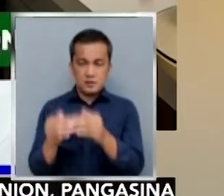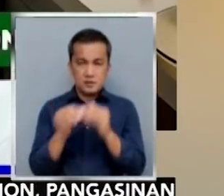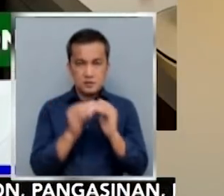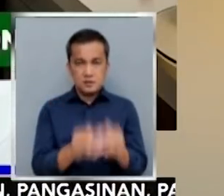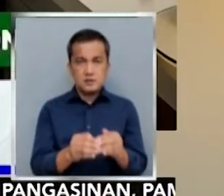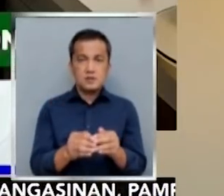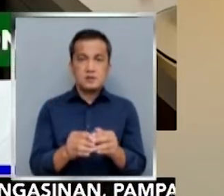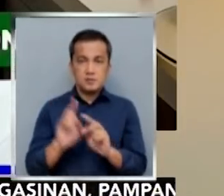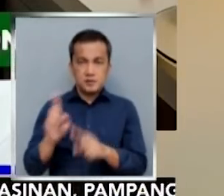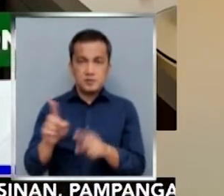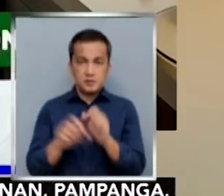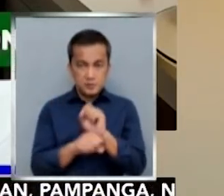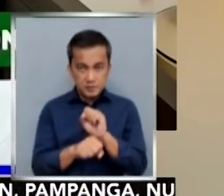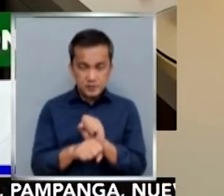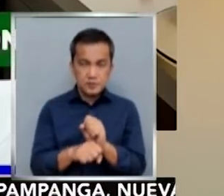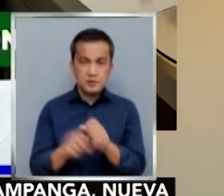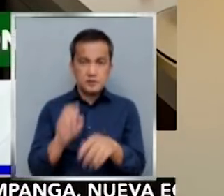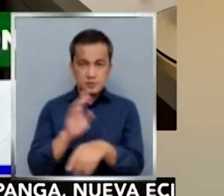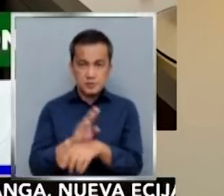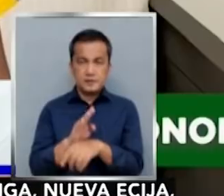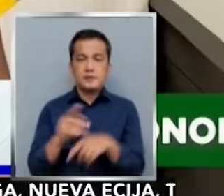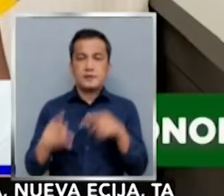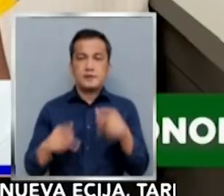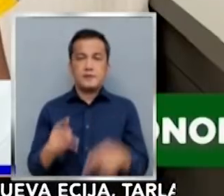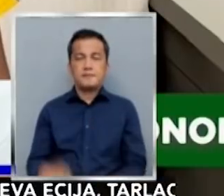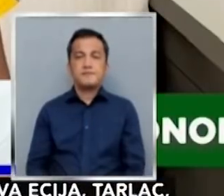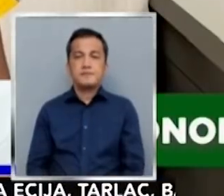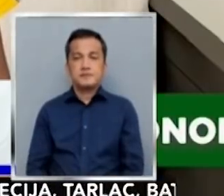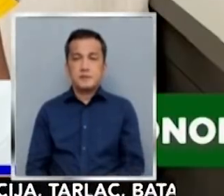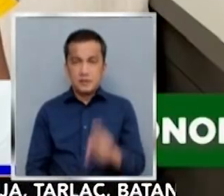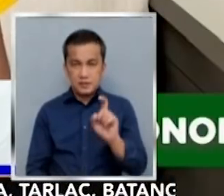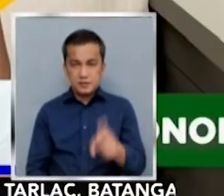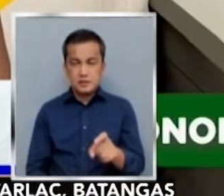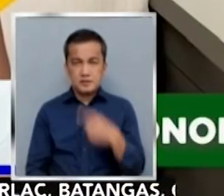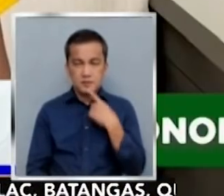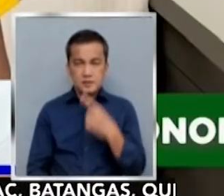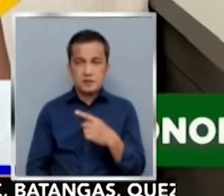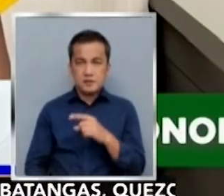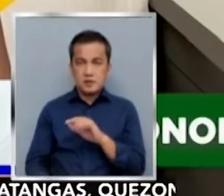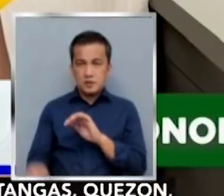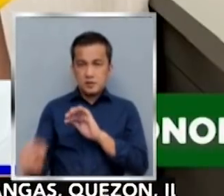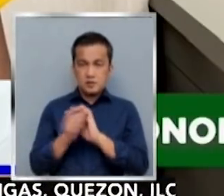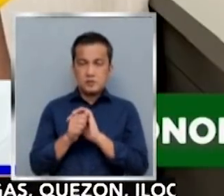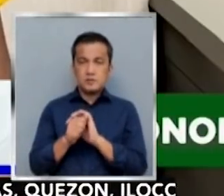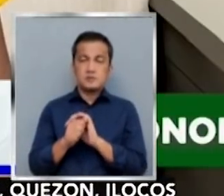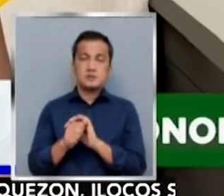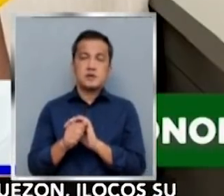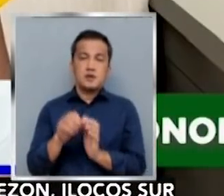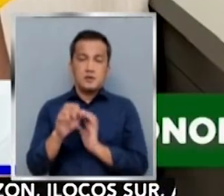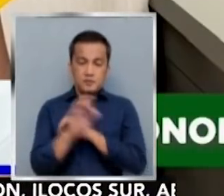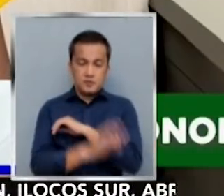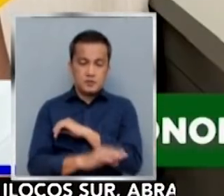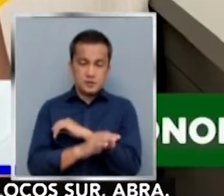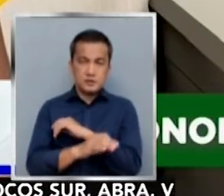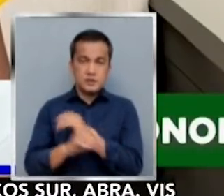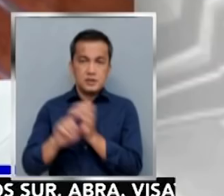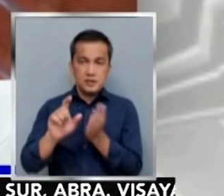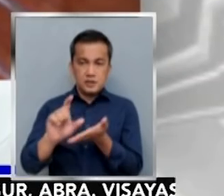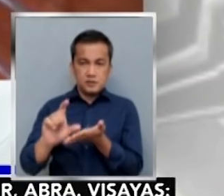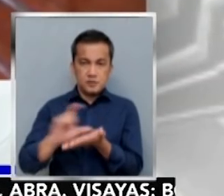at makapagnegosyo ang mga tao. Dapat din daw makaakit ng mga dayuhang investor sa bansa para mapaganda ang